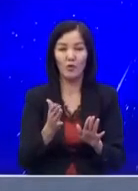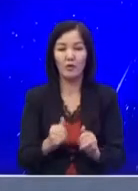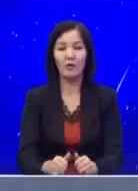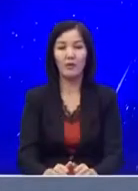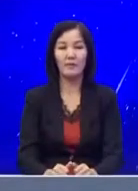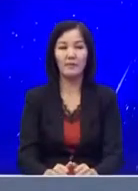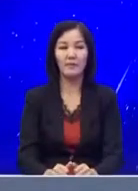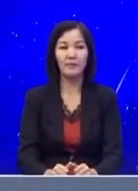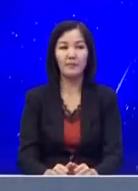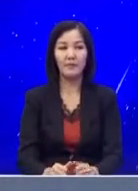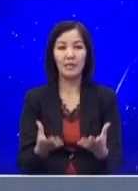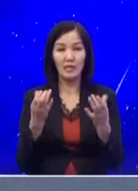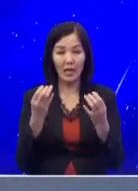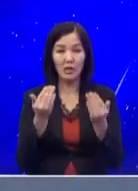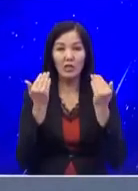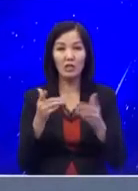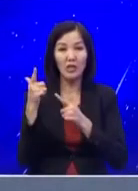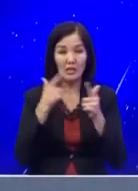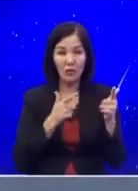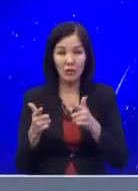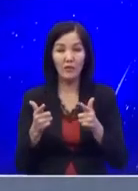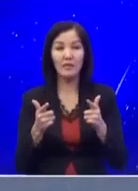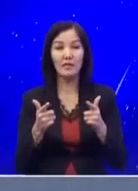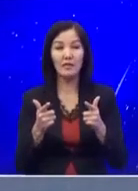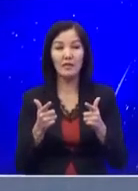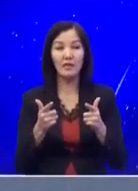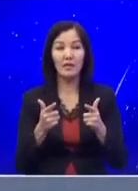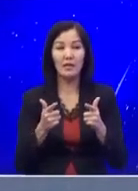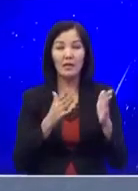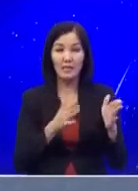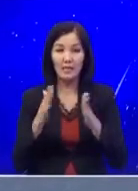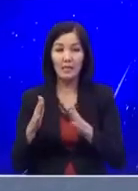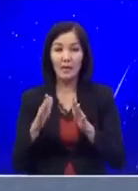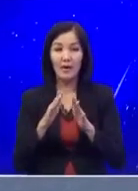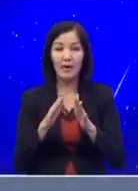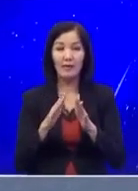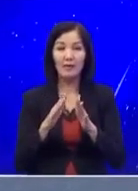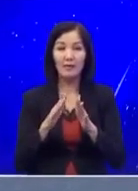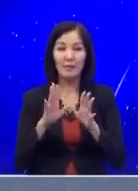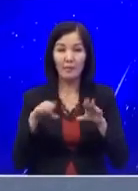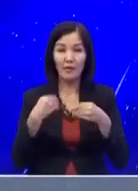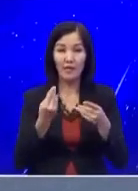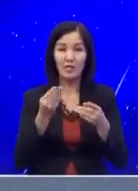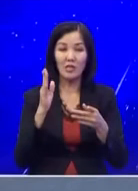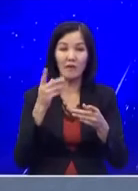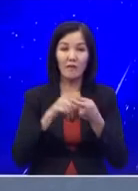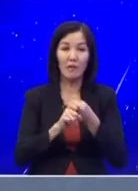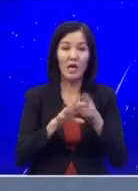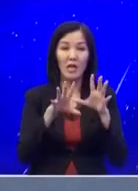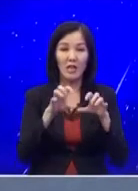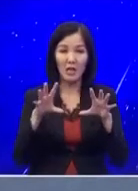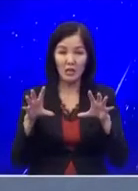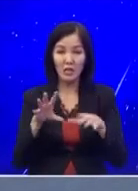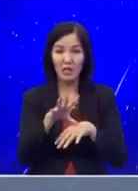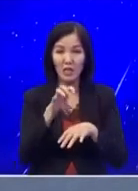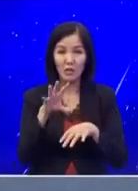сооружений. Также сейчас готовится система разведения и подачи флокулянта в насосы и